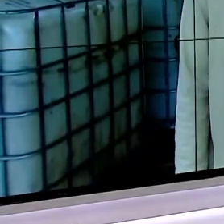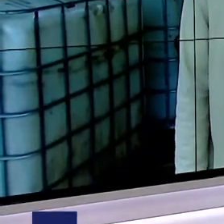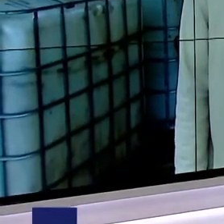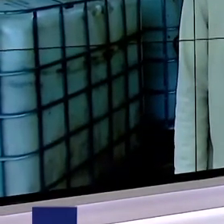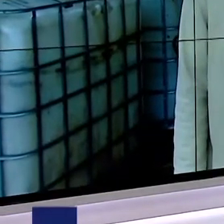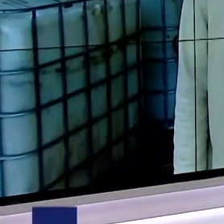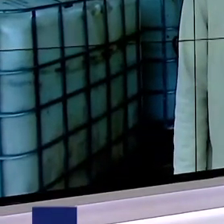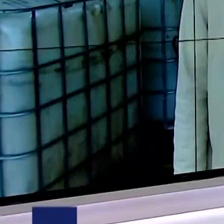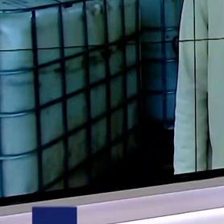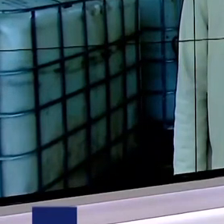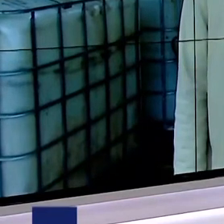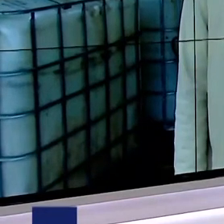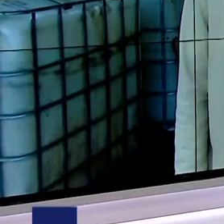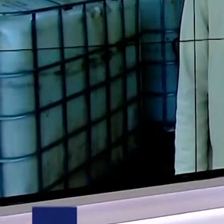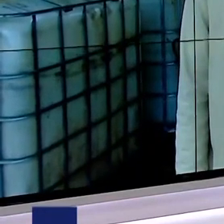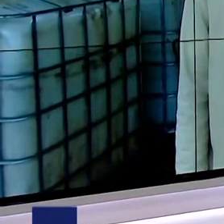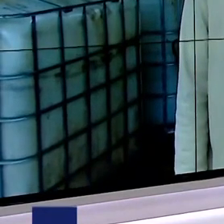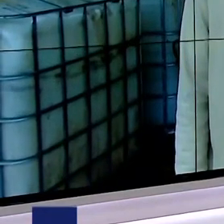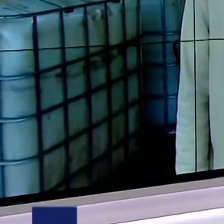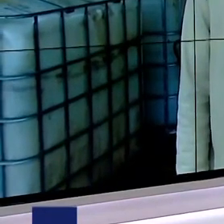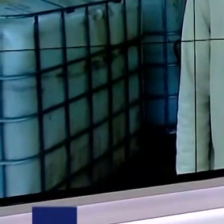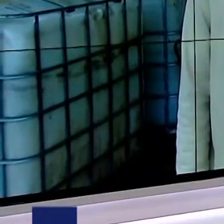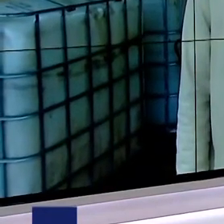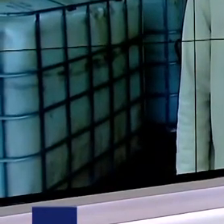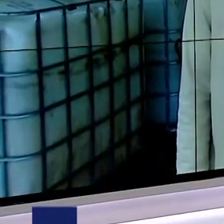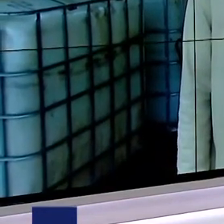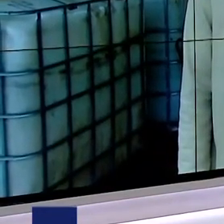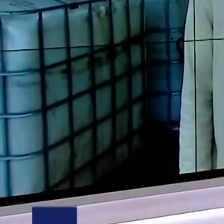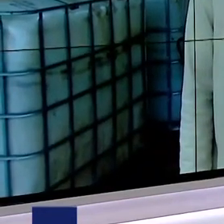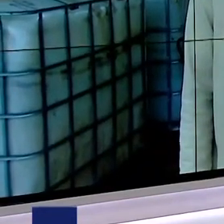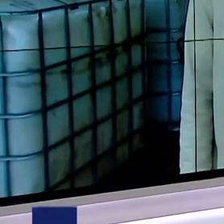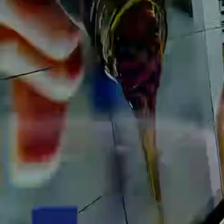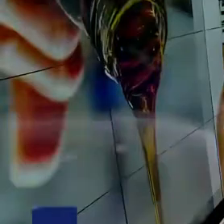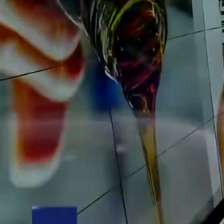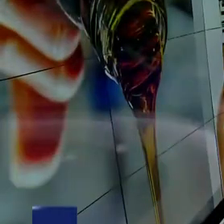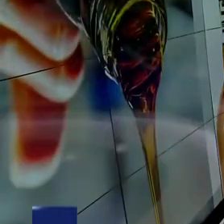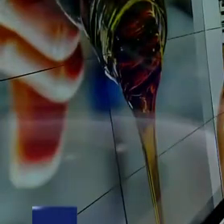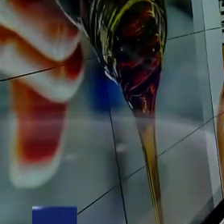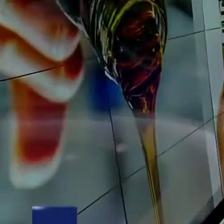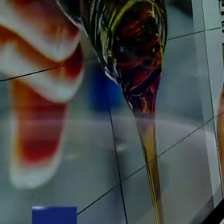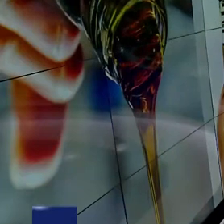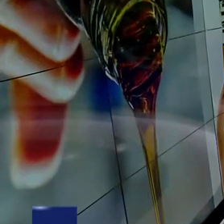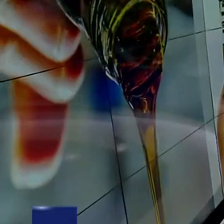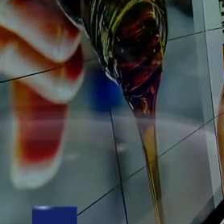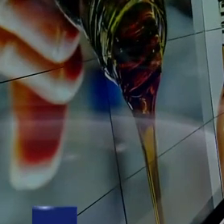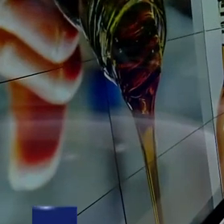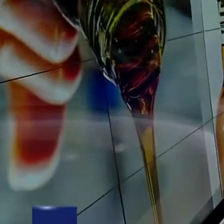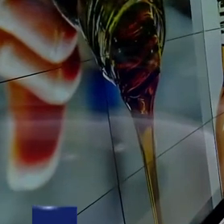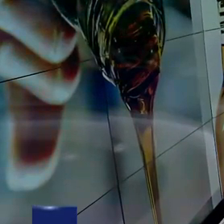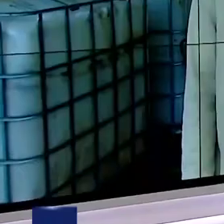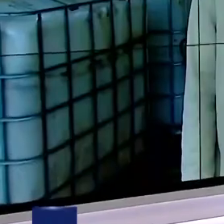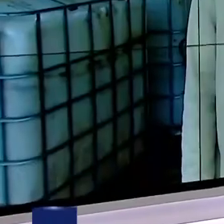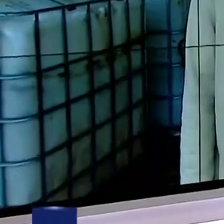βλέπετε το Θέμη Κανελόπουλο. Θα του ζητήσω να κάνει 3 λεπτά υπομονή γιατί πρέπει να πάμε σε διαφημίσεις. Όταν θα επιστρέψουμε, ο Θέμης θα μας πει, και καλησπέρα